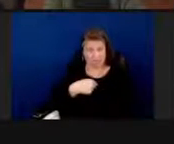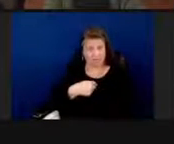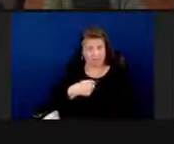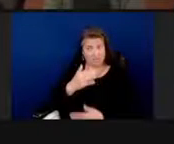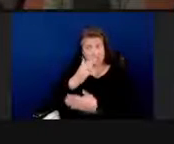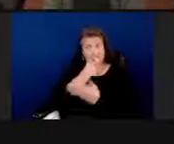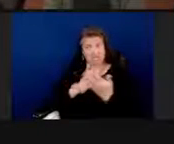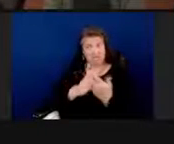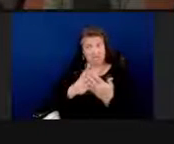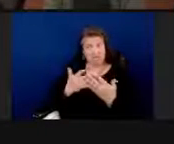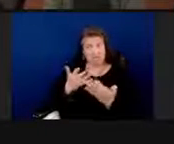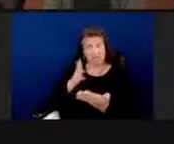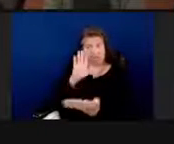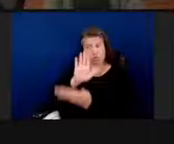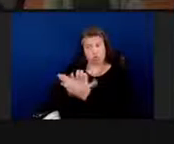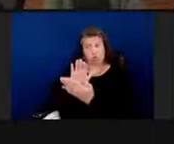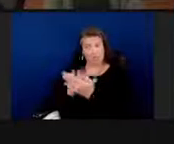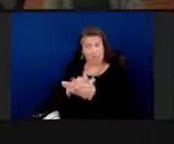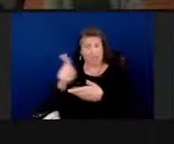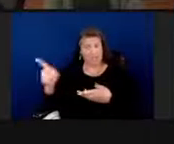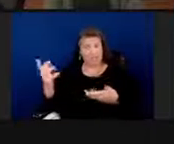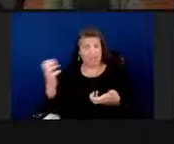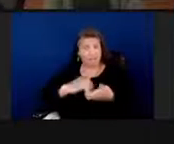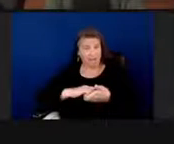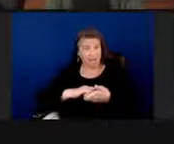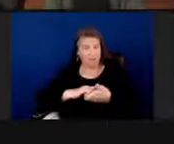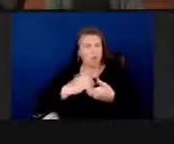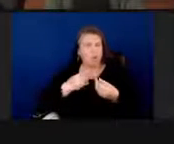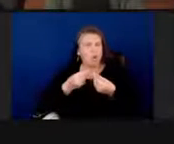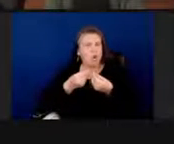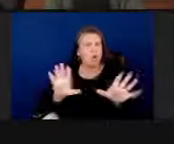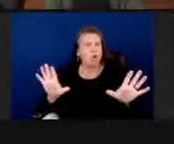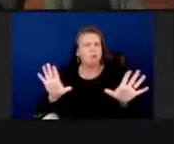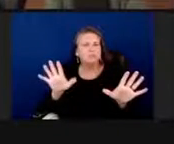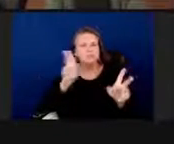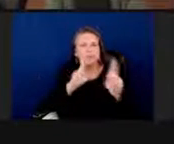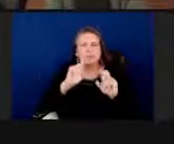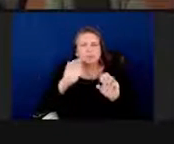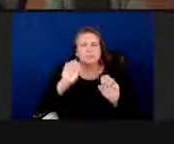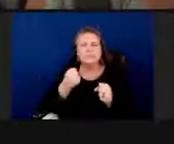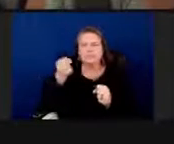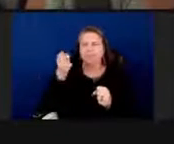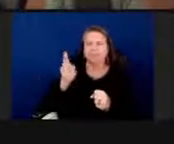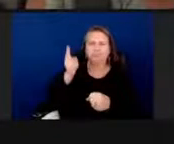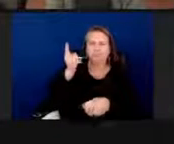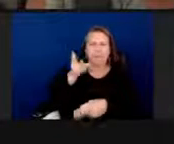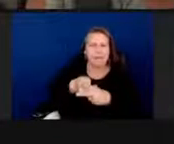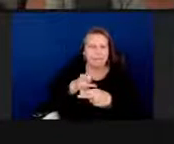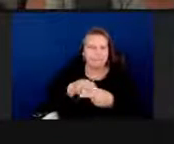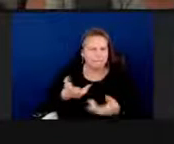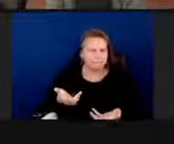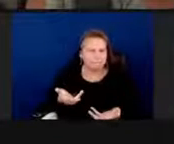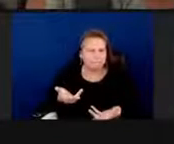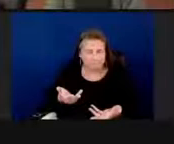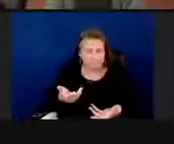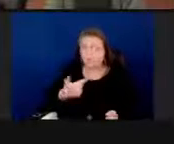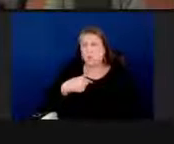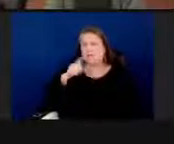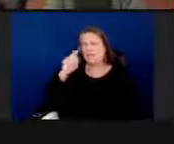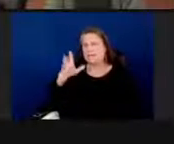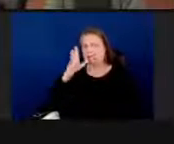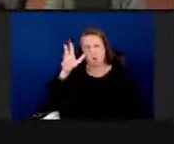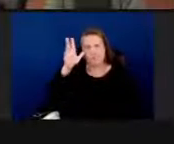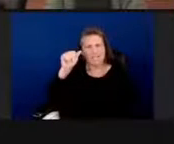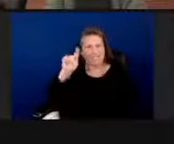تم الإشارة إليها هو أنه في إحدى المدارس خسرنا أسماء بعض الأشخاص، وبالتالي سألت الأهالي